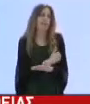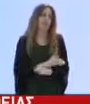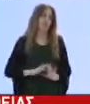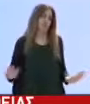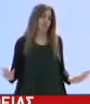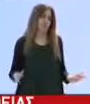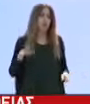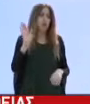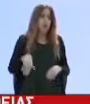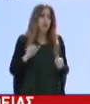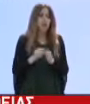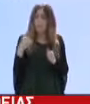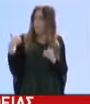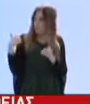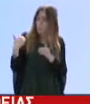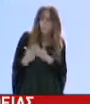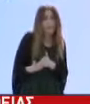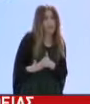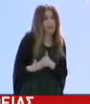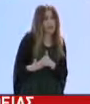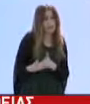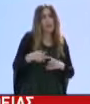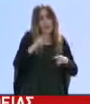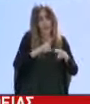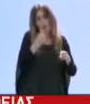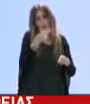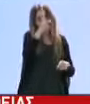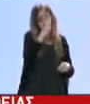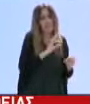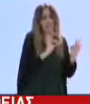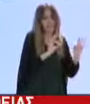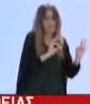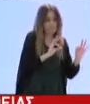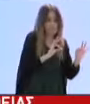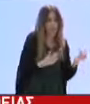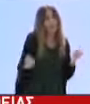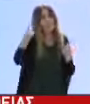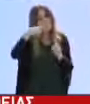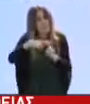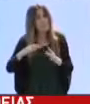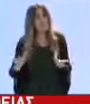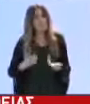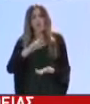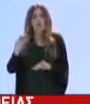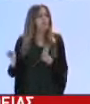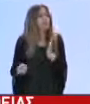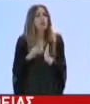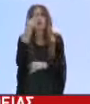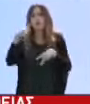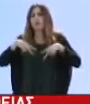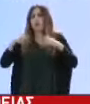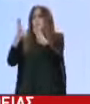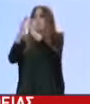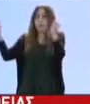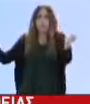τελευταίους μήνες, δίπλα στην οικονομική κρίση, βιώνουμε και την πρωτοφανή απουσία του κράτους.